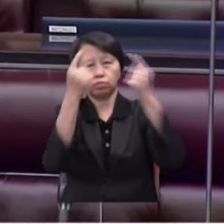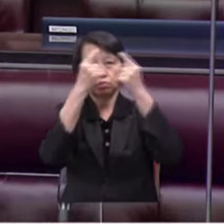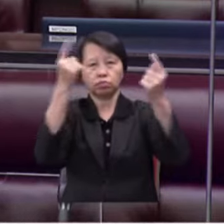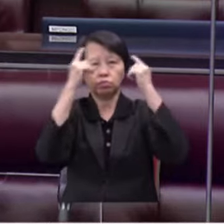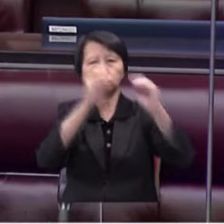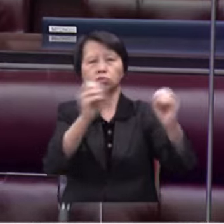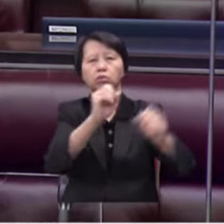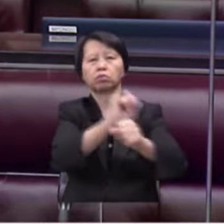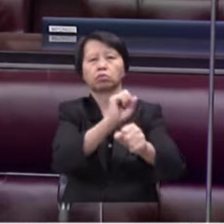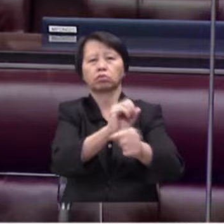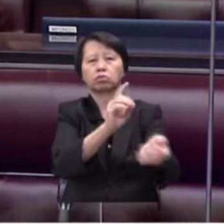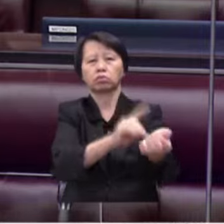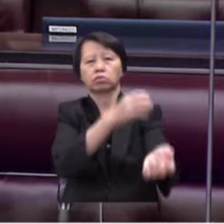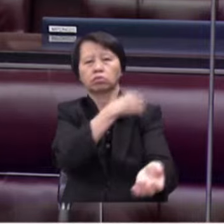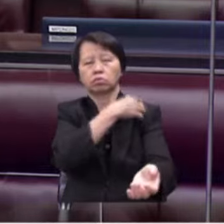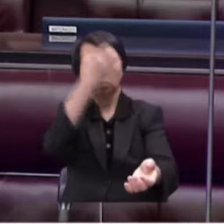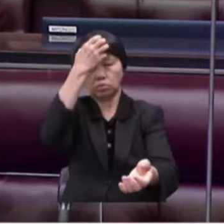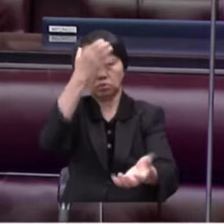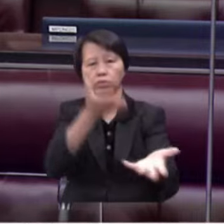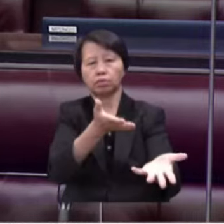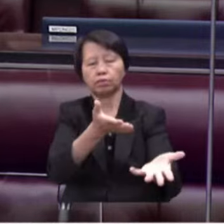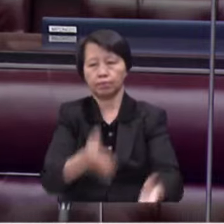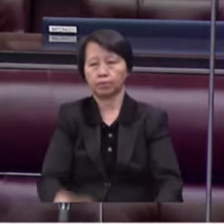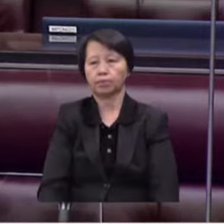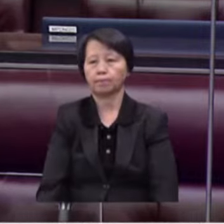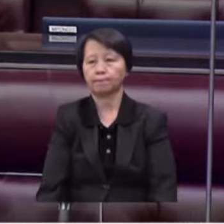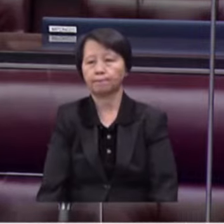berkaitan pegawai perbatasan